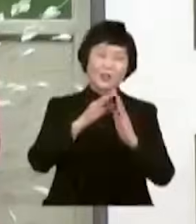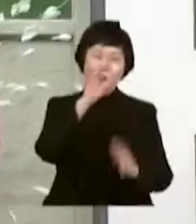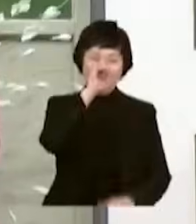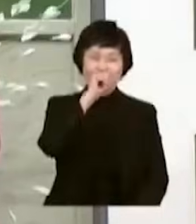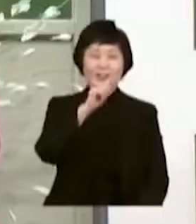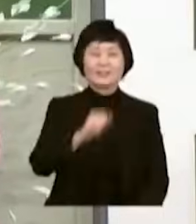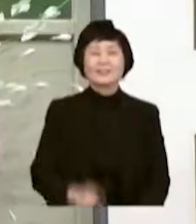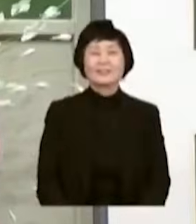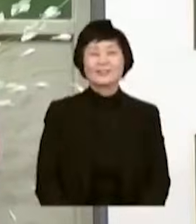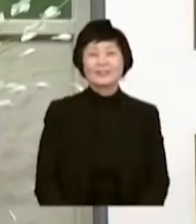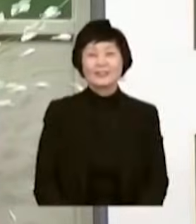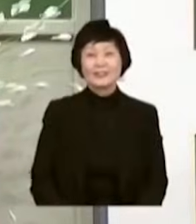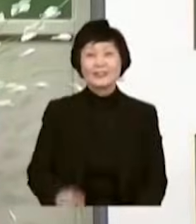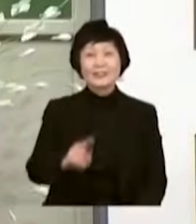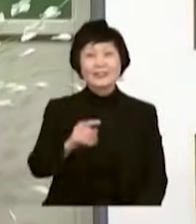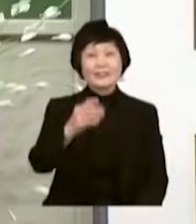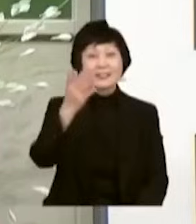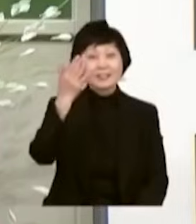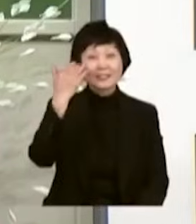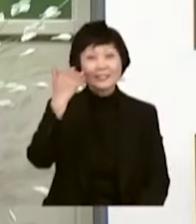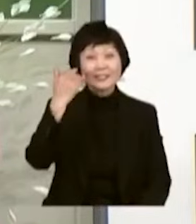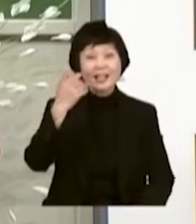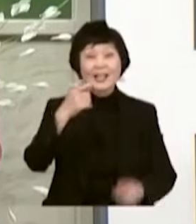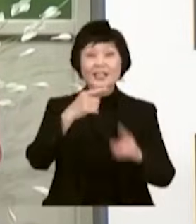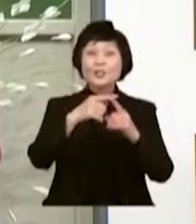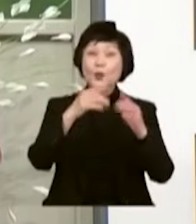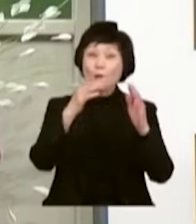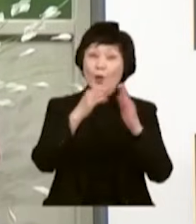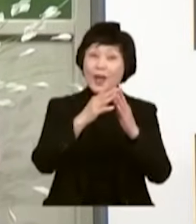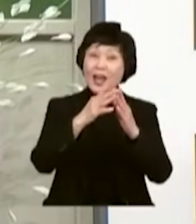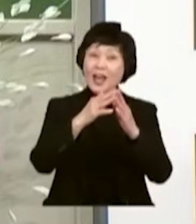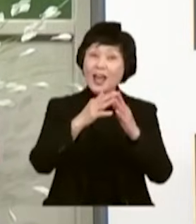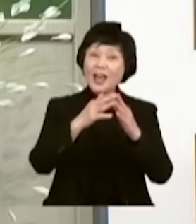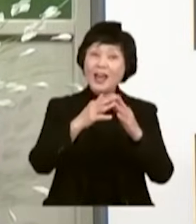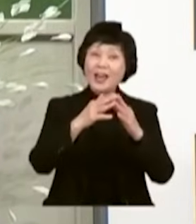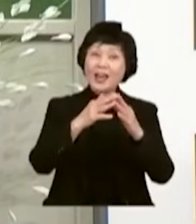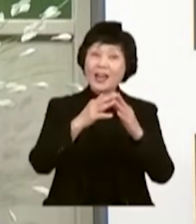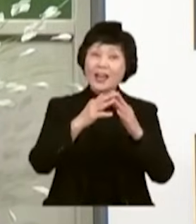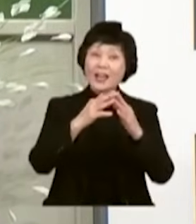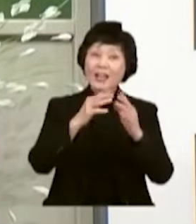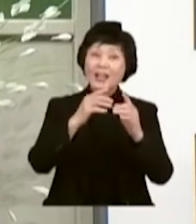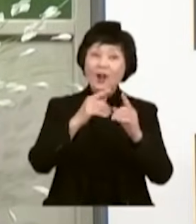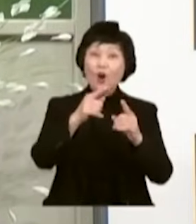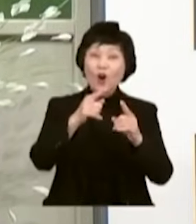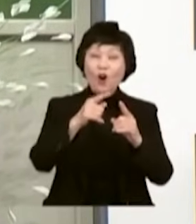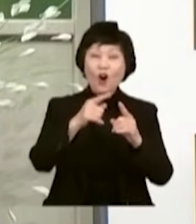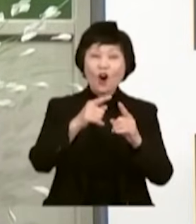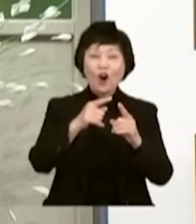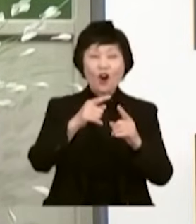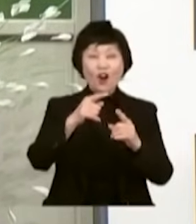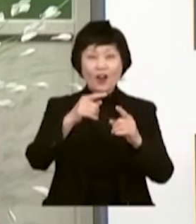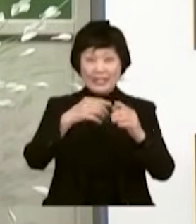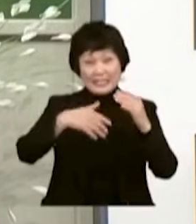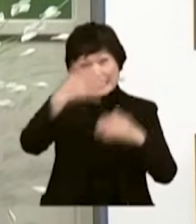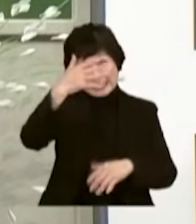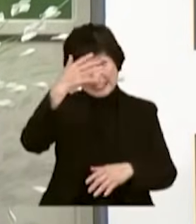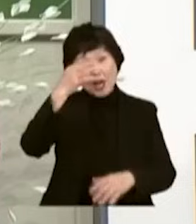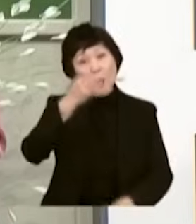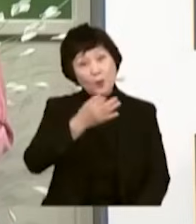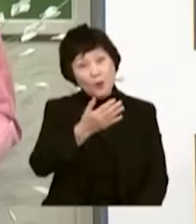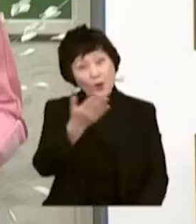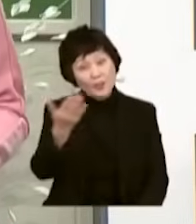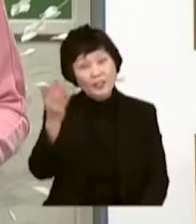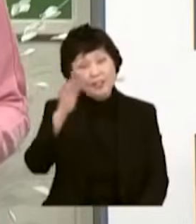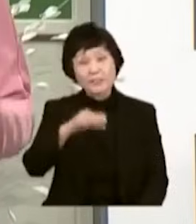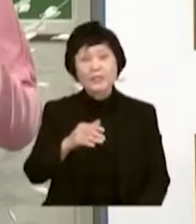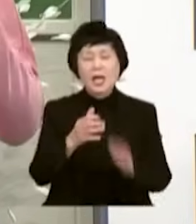안 쓰겠습니까? 네! 그때 세계로 금남교회 그 8.15 성전 건축 저희가 영상을 아까 보여드렸는데